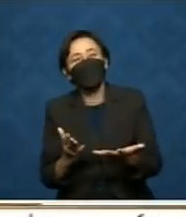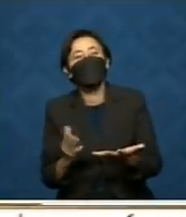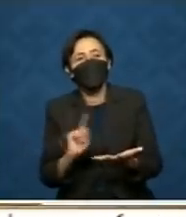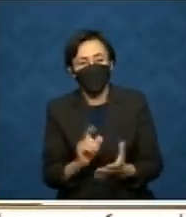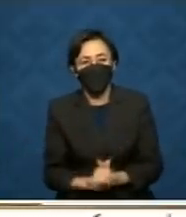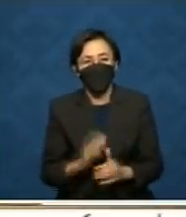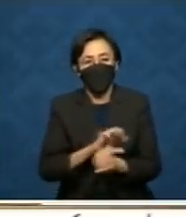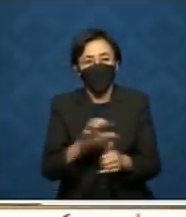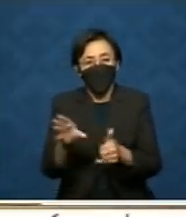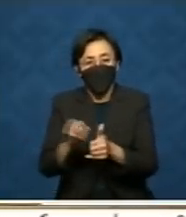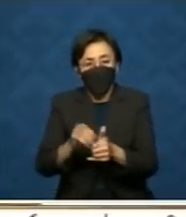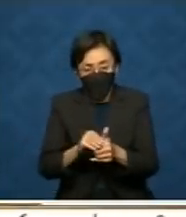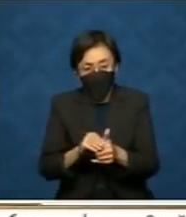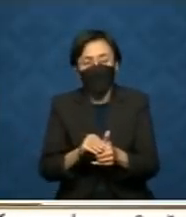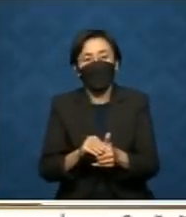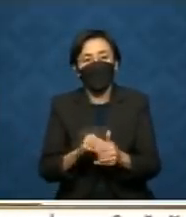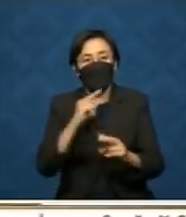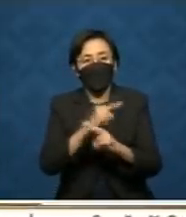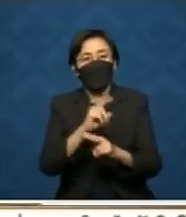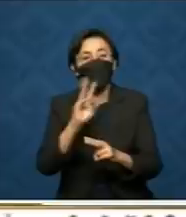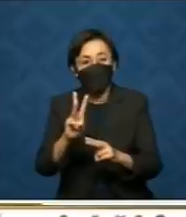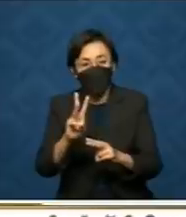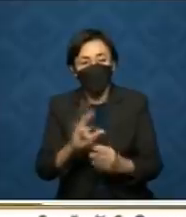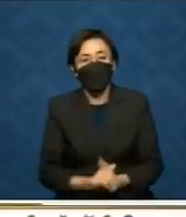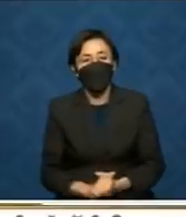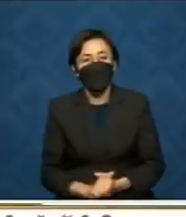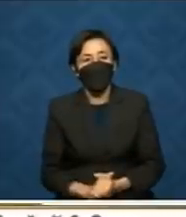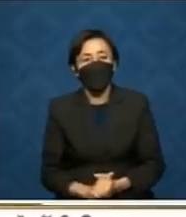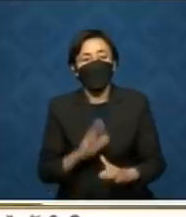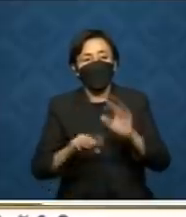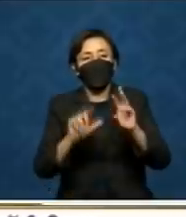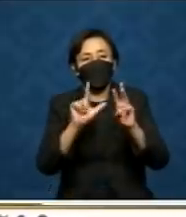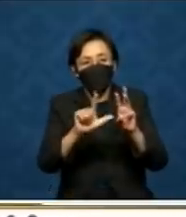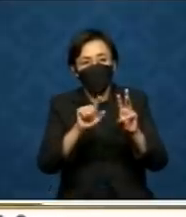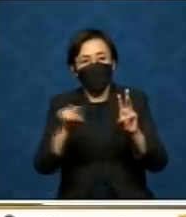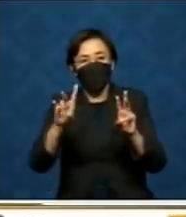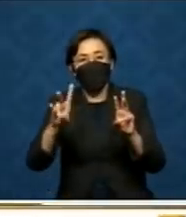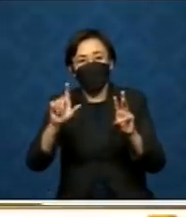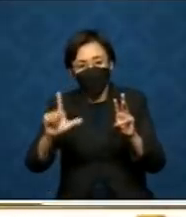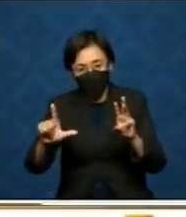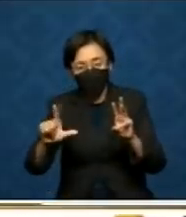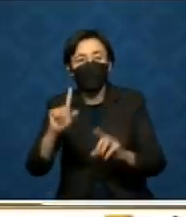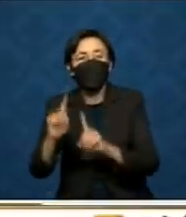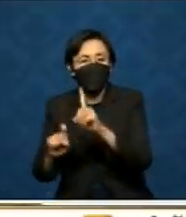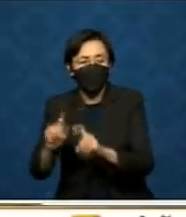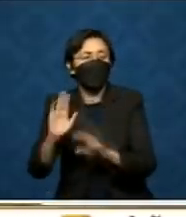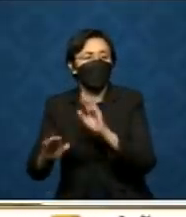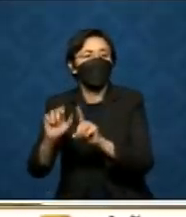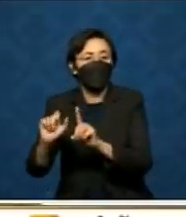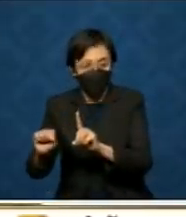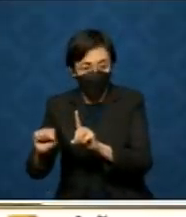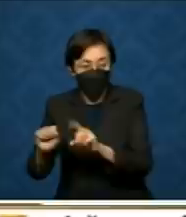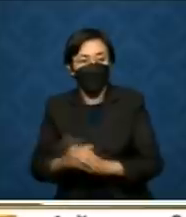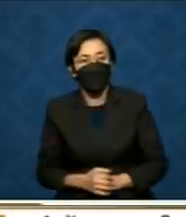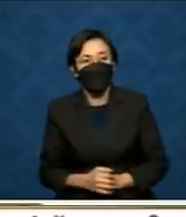ตัวเลขที่ผมว่าไปฉันกูเนี่ยจะคุ้นหูเข้าไปมันมันก็ 6 7ล้านอ่ะตายก็คุณเกือบแสนอ่ะแต่คุณของเข้า